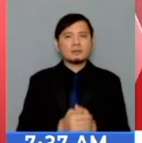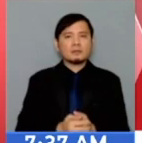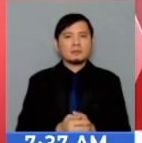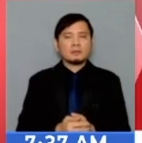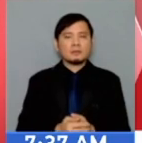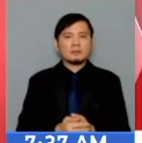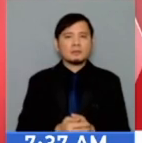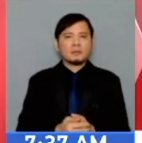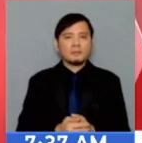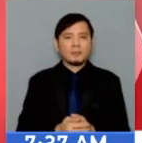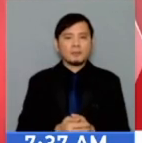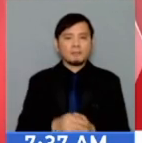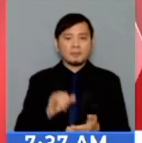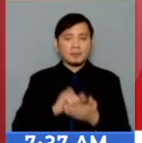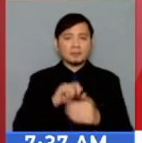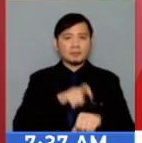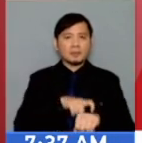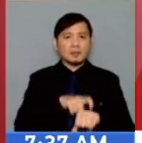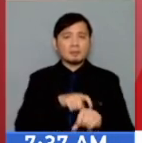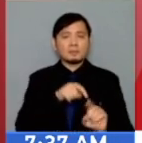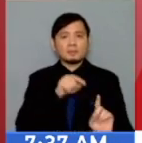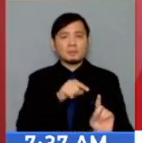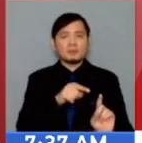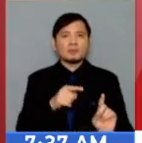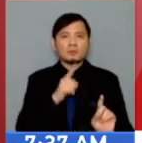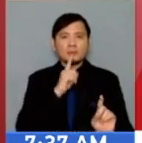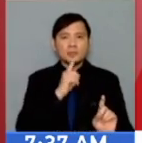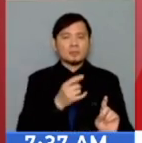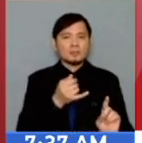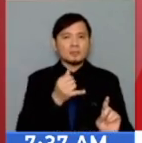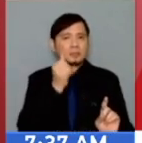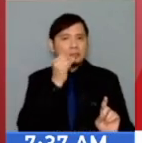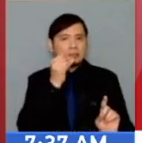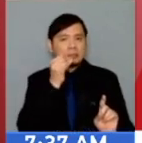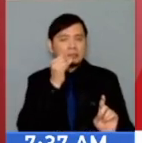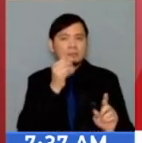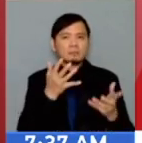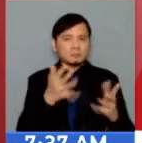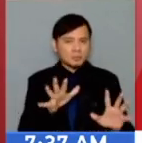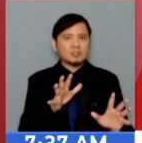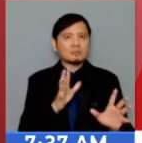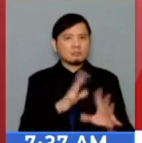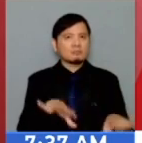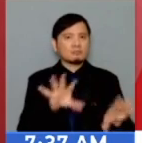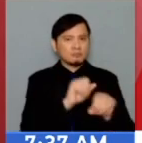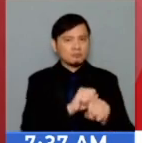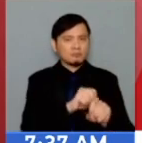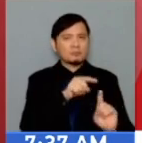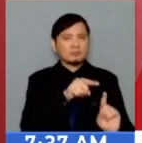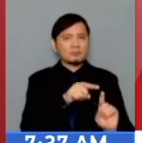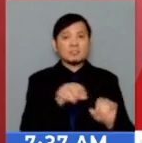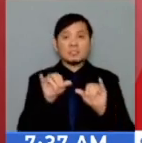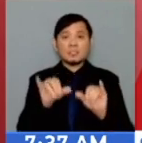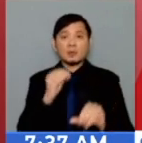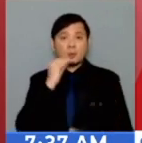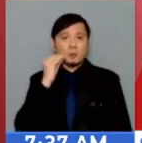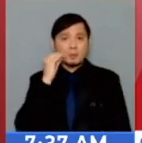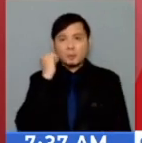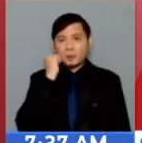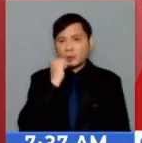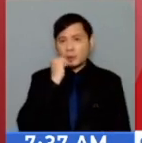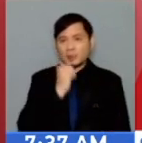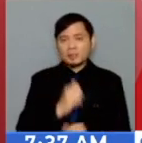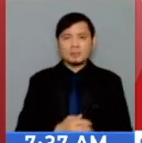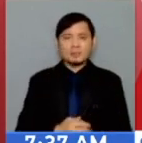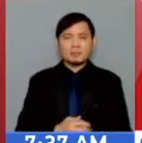time, libre na siya sa tapings niya, yan, di ba? So she was staying mostly at home. Hindi niya sinasabi